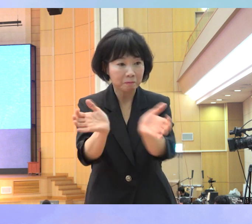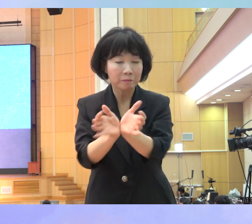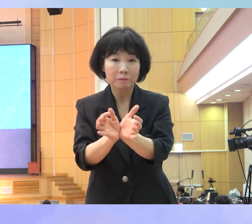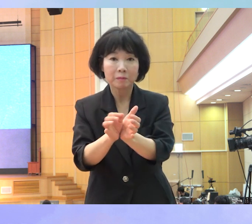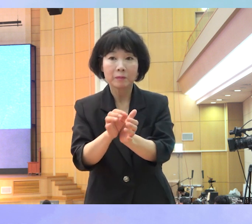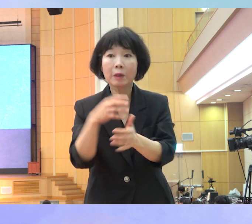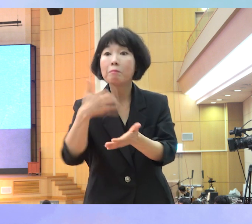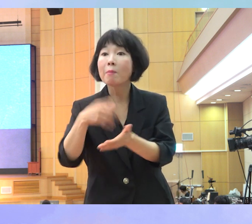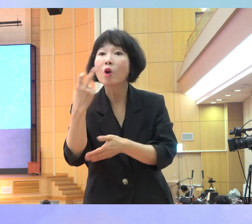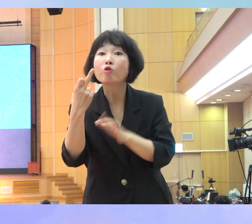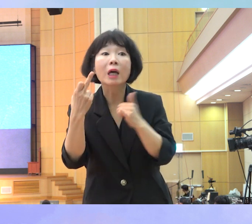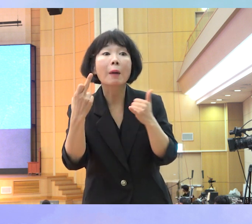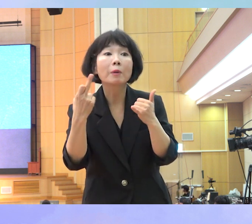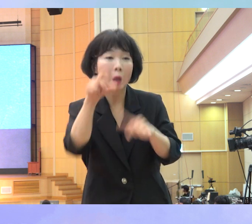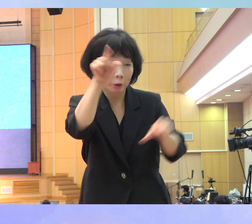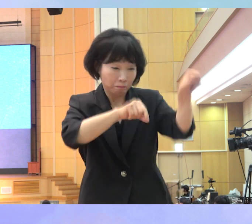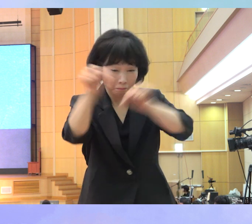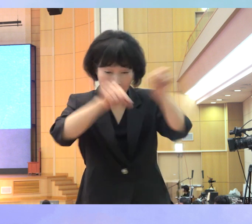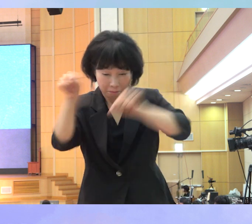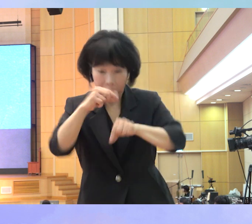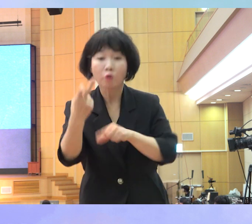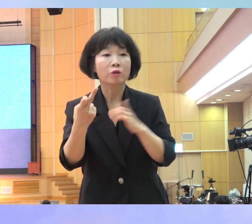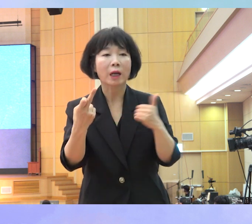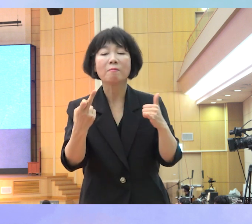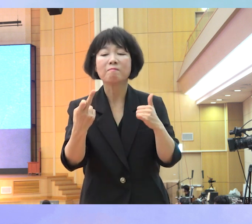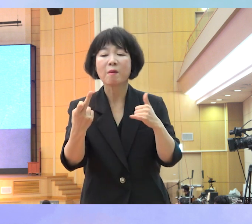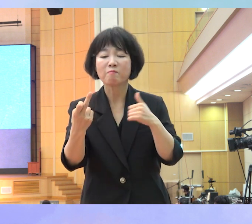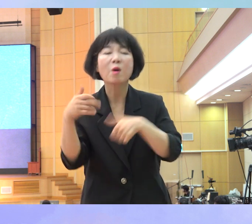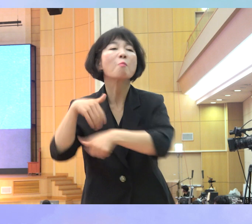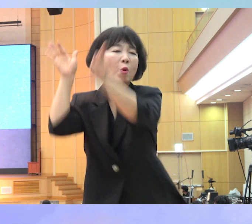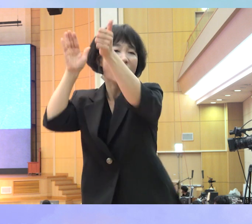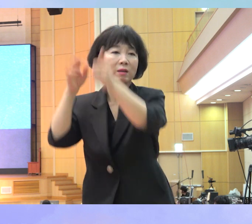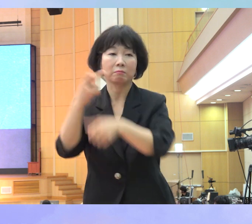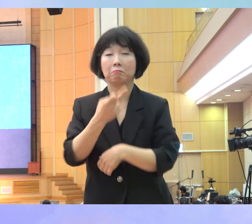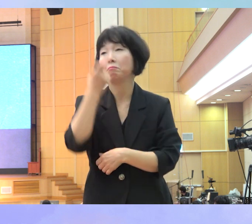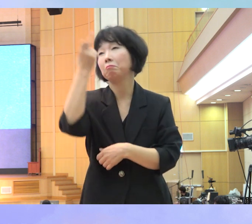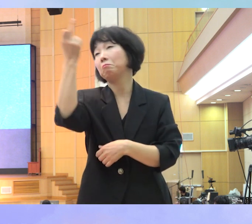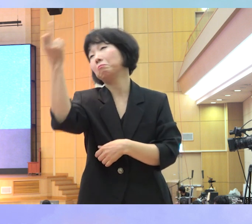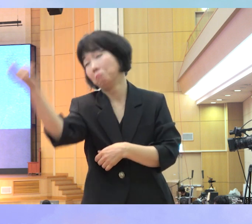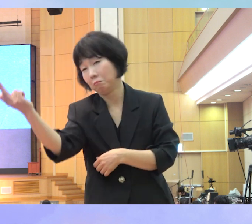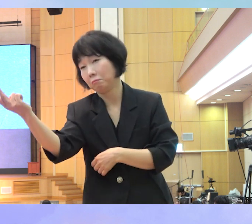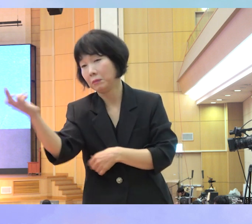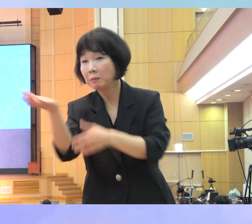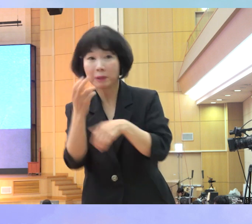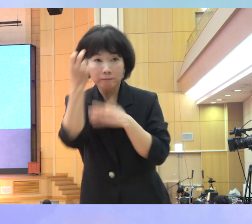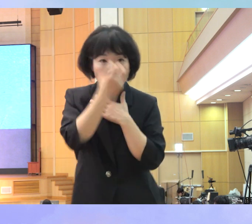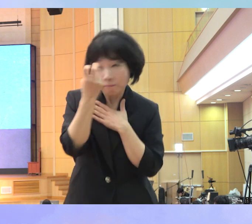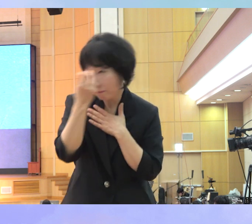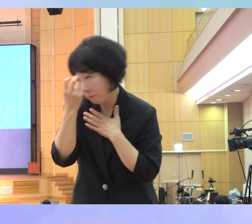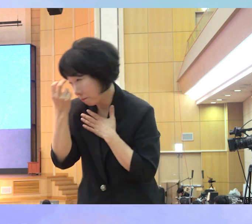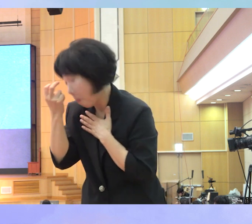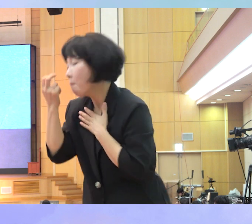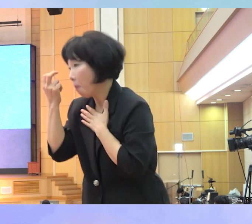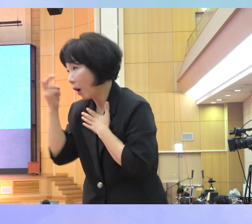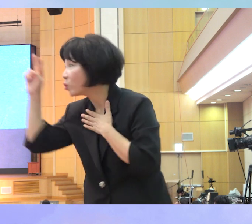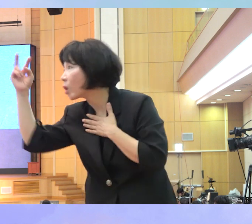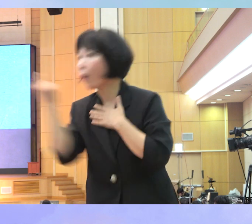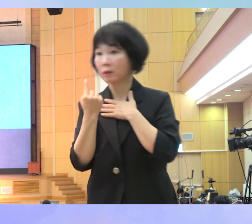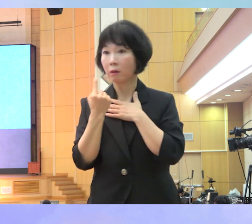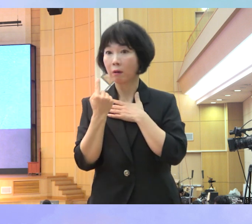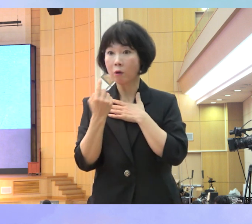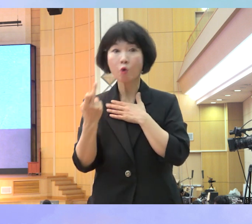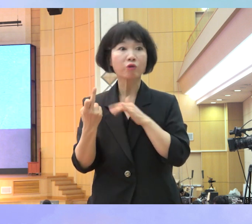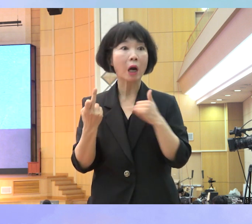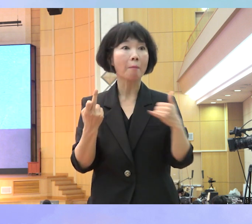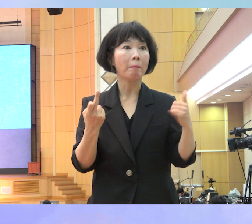보내요. 그리고 이윽고 그 사람들이 와가지고 이제 보고를 하는 거예요. 야, 그래, 가나안을